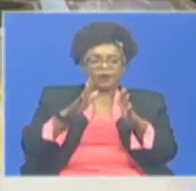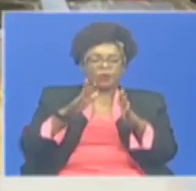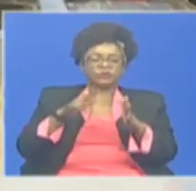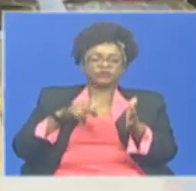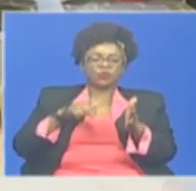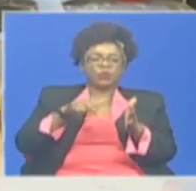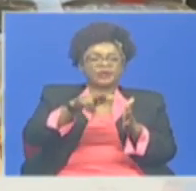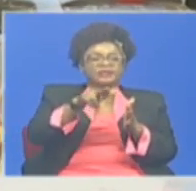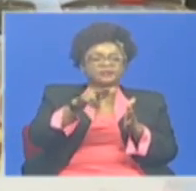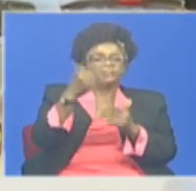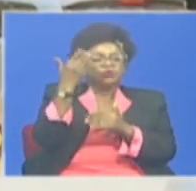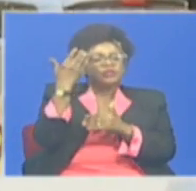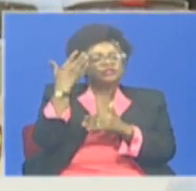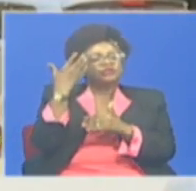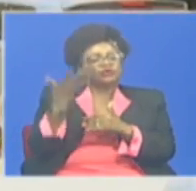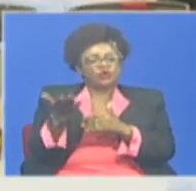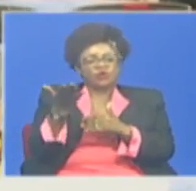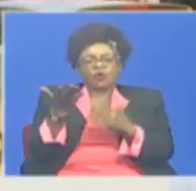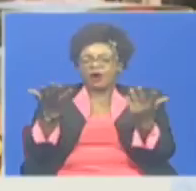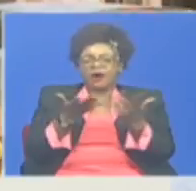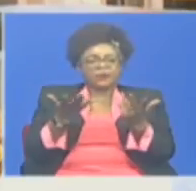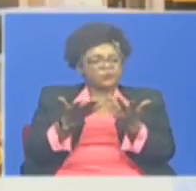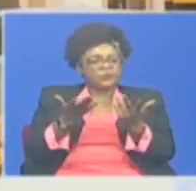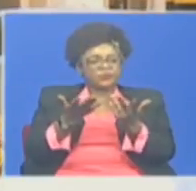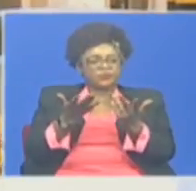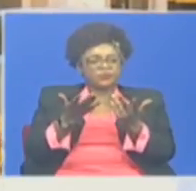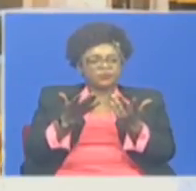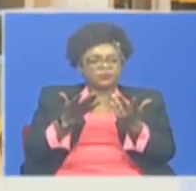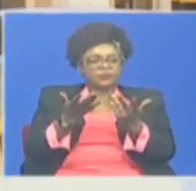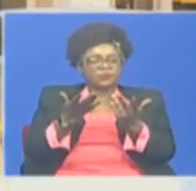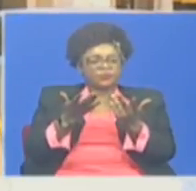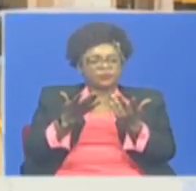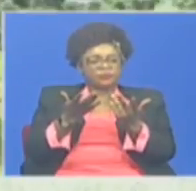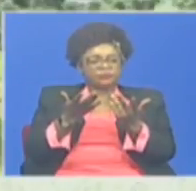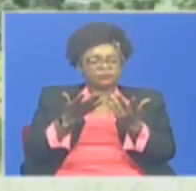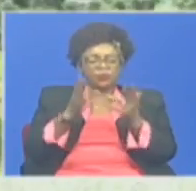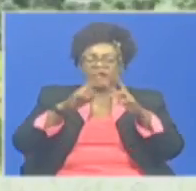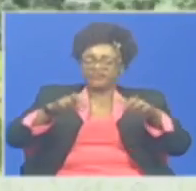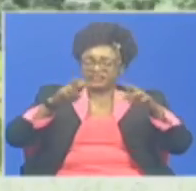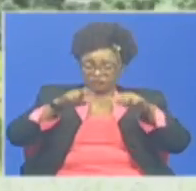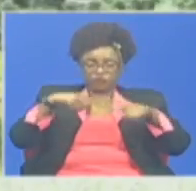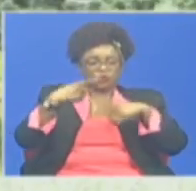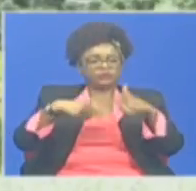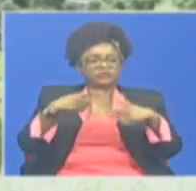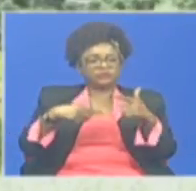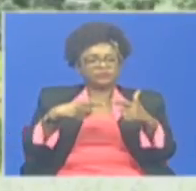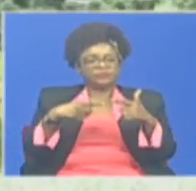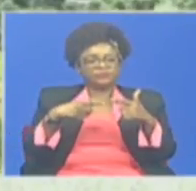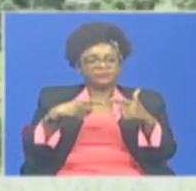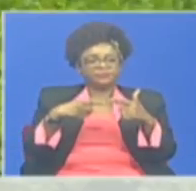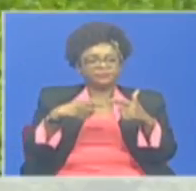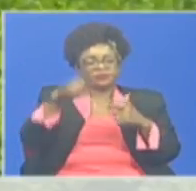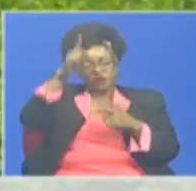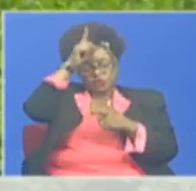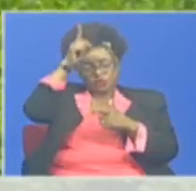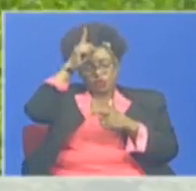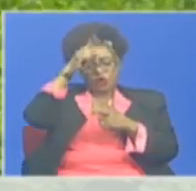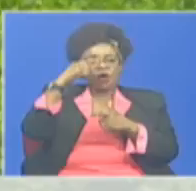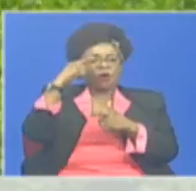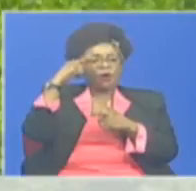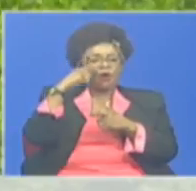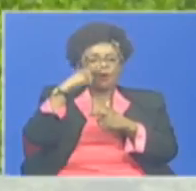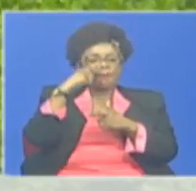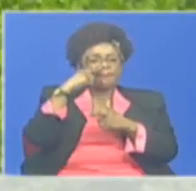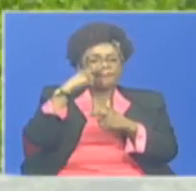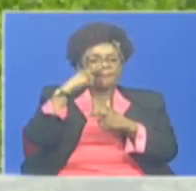ndio hatujui alifikaje huko. Hiyo bado inafanya uchunguzi. In his rural home in Bonde Village, Charanganyi in